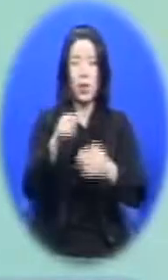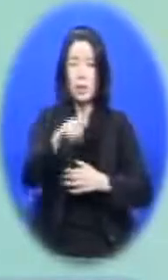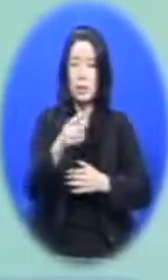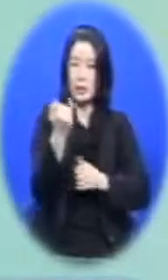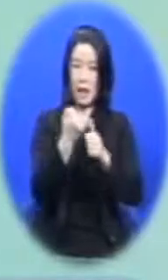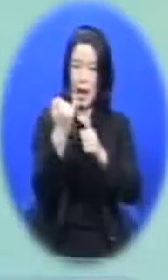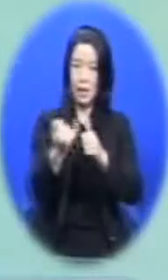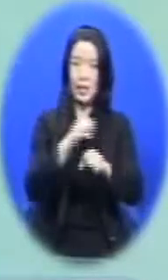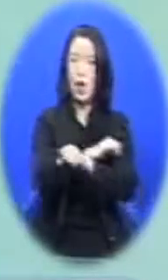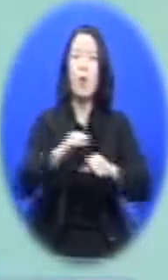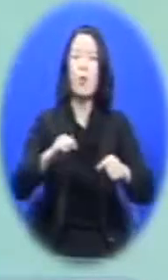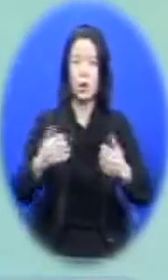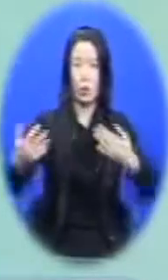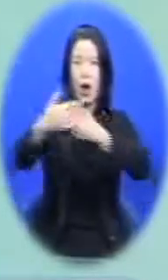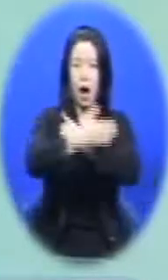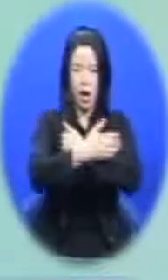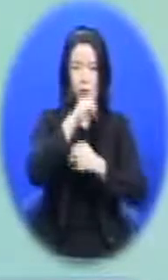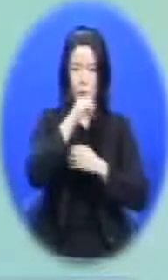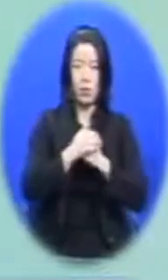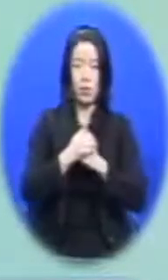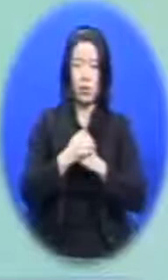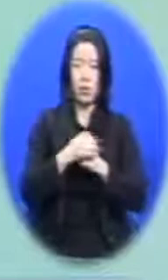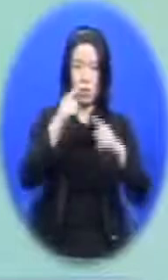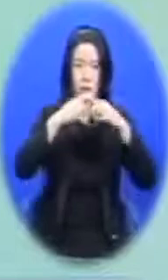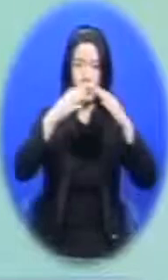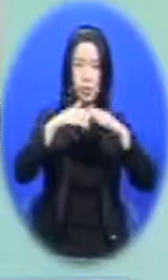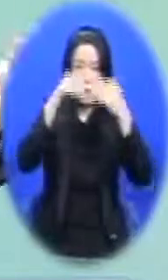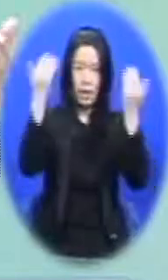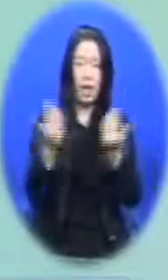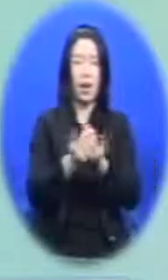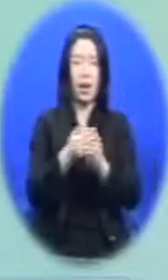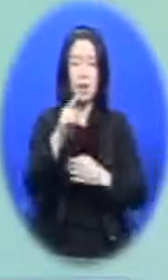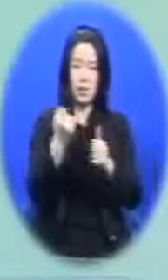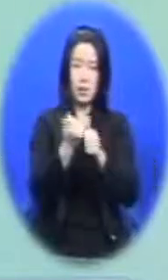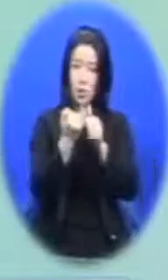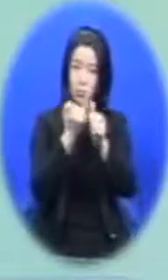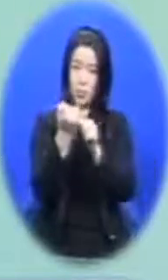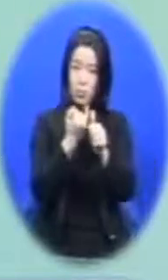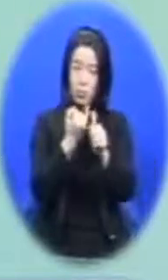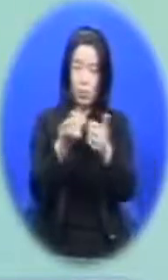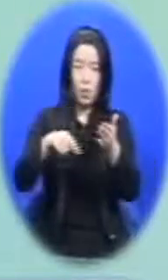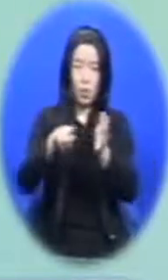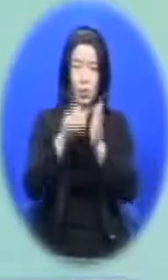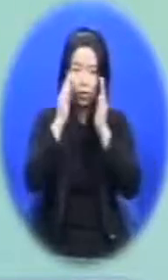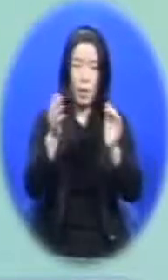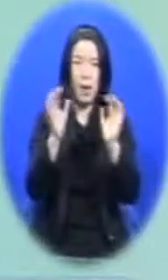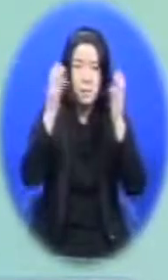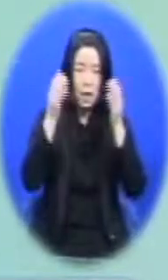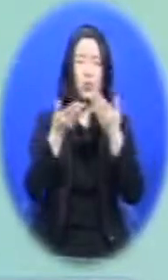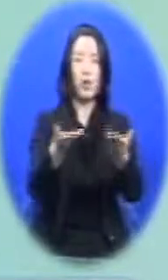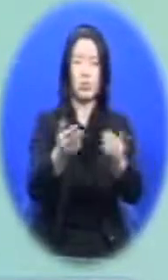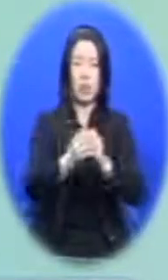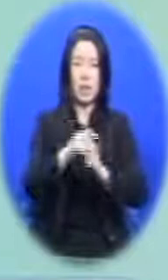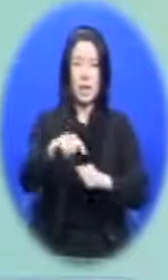아내를 용서하겠다고 끌어안고 교회가 다 그 내외를 향하여 박수를 치고